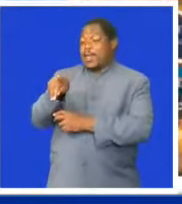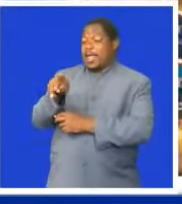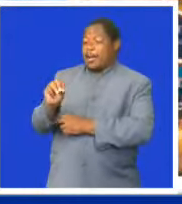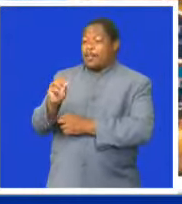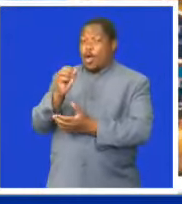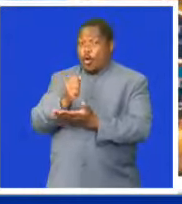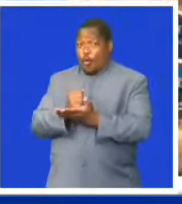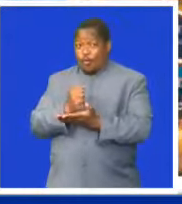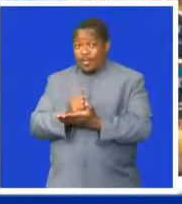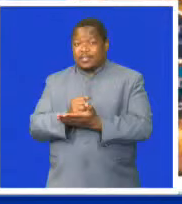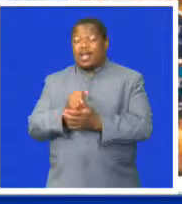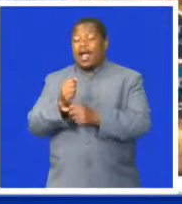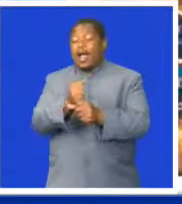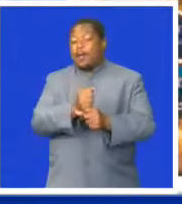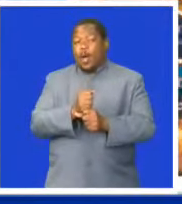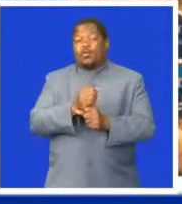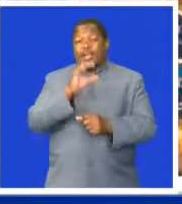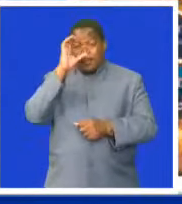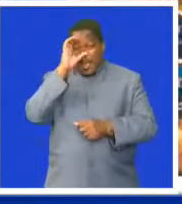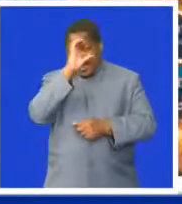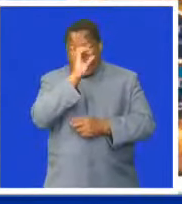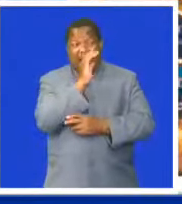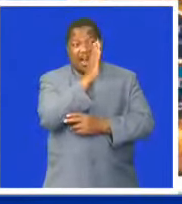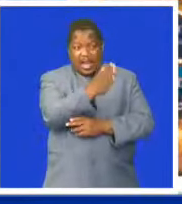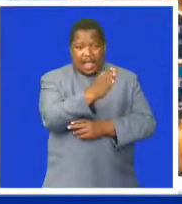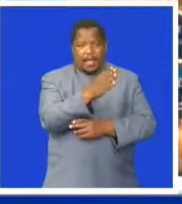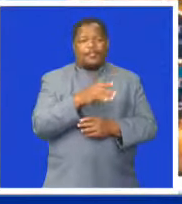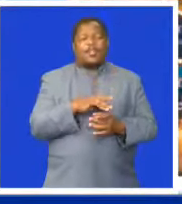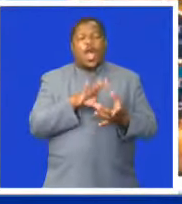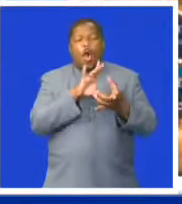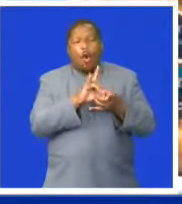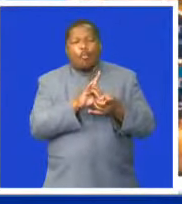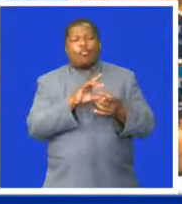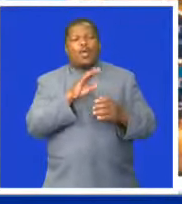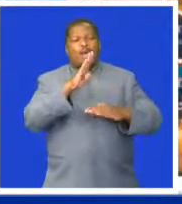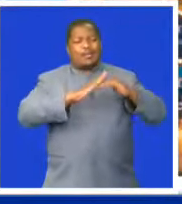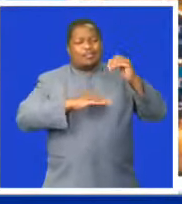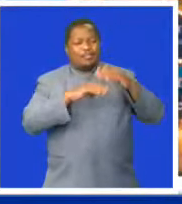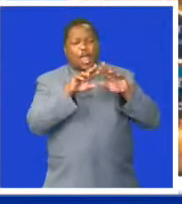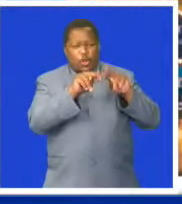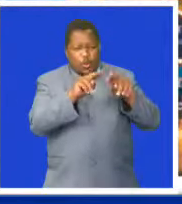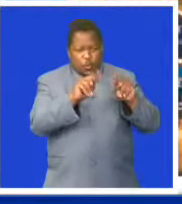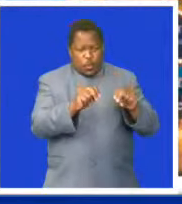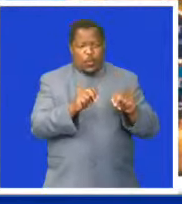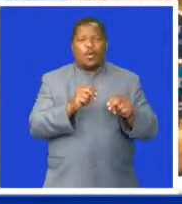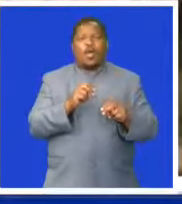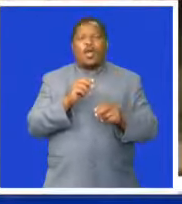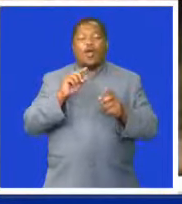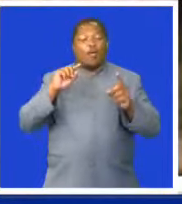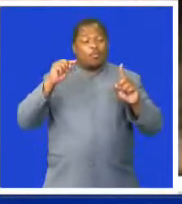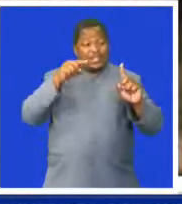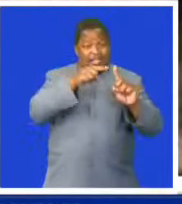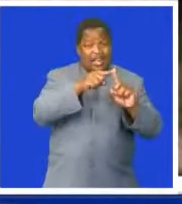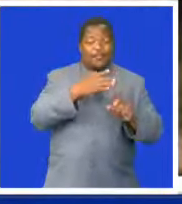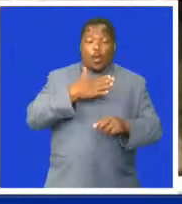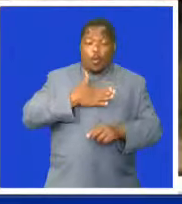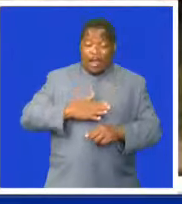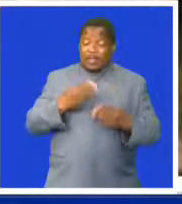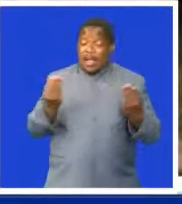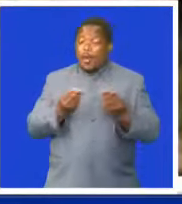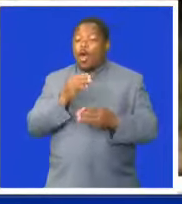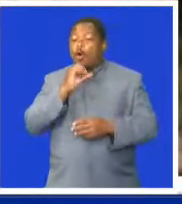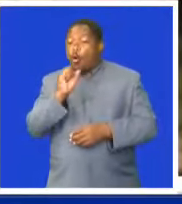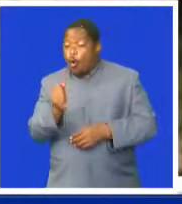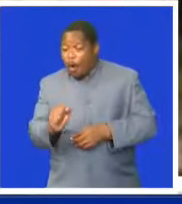Lelikomiti-ke beliyobuka lesakhiwo lachazelwa nekuthi batawuhlala njani abantu labadzala kulendzawo. Ikomiti lelibuka kusebenza